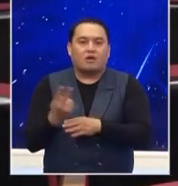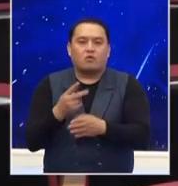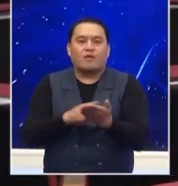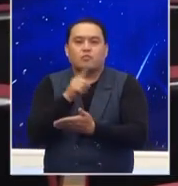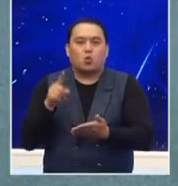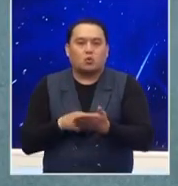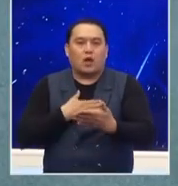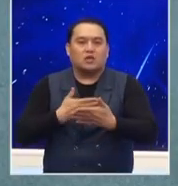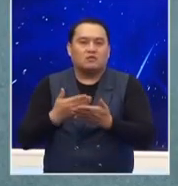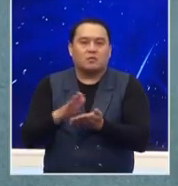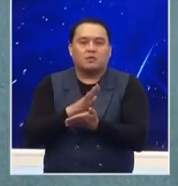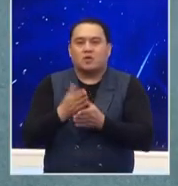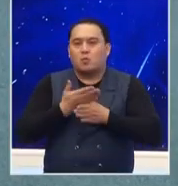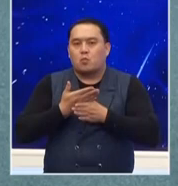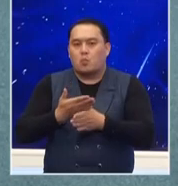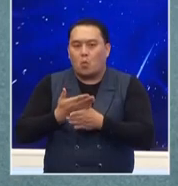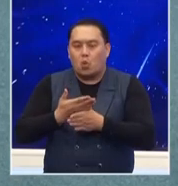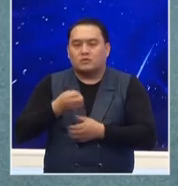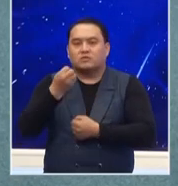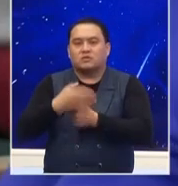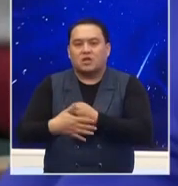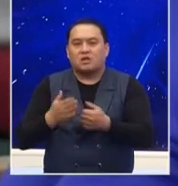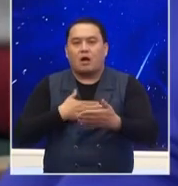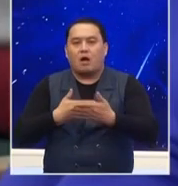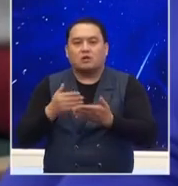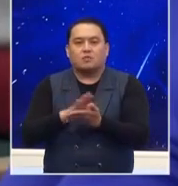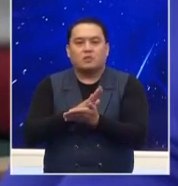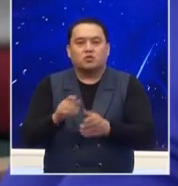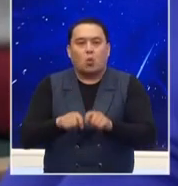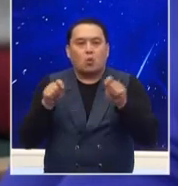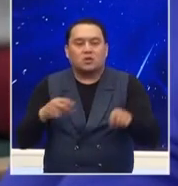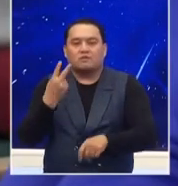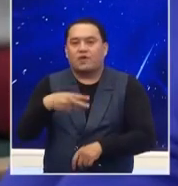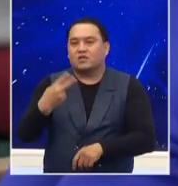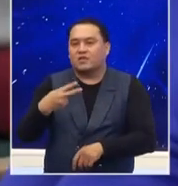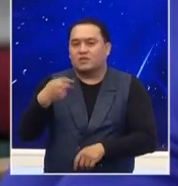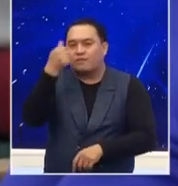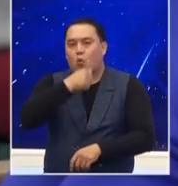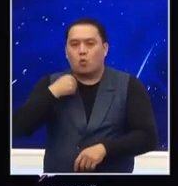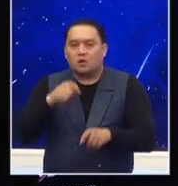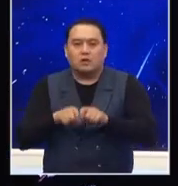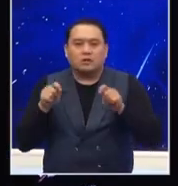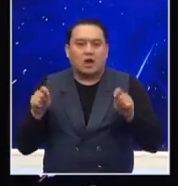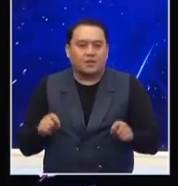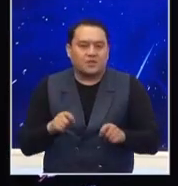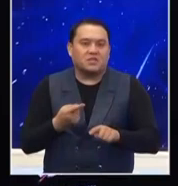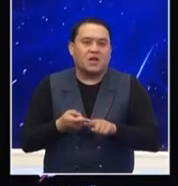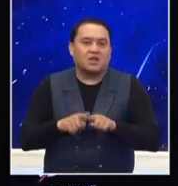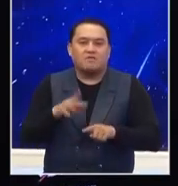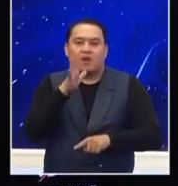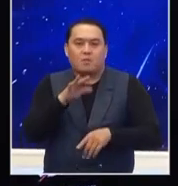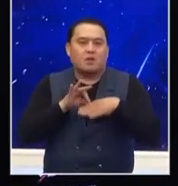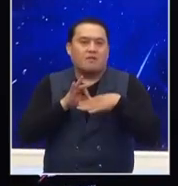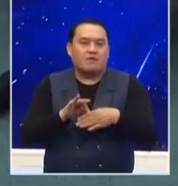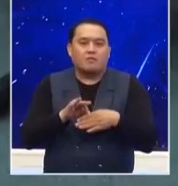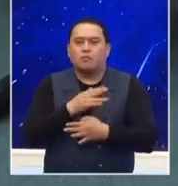касался волонтерства. При АНК Центр волонтерства был открыт в январе 2020 года. За это время